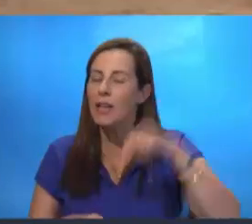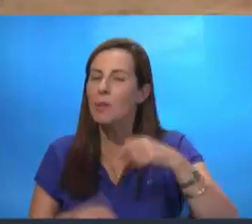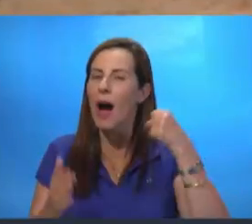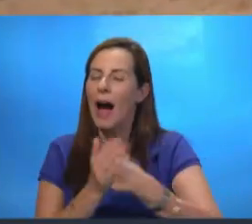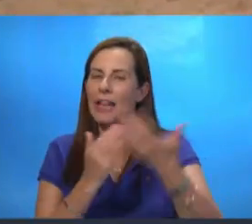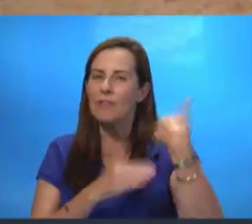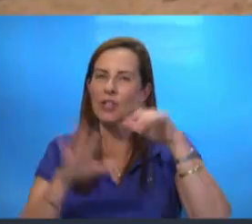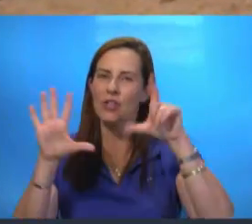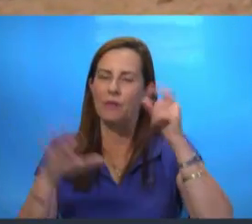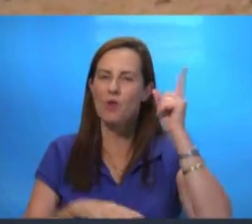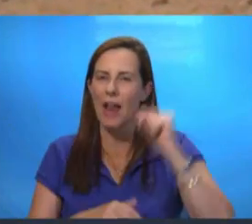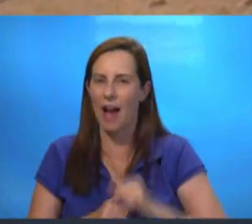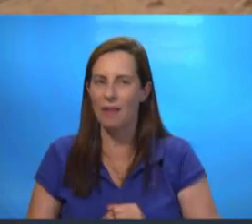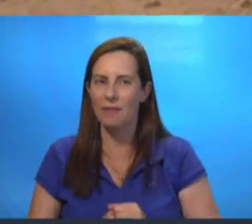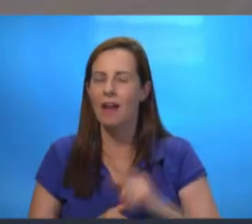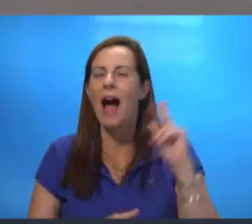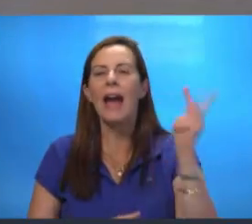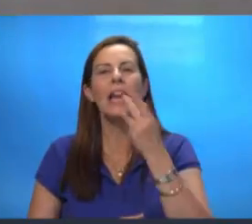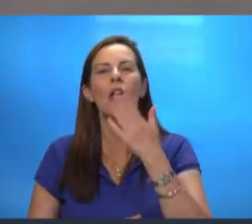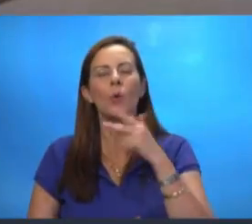70 שנה. הקהילה היהודית